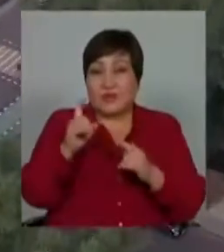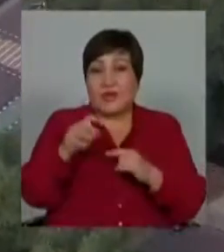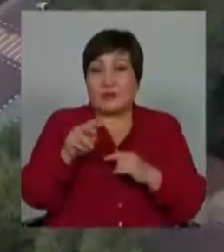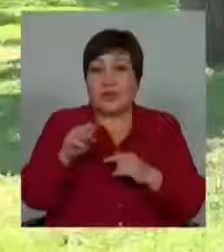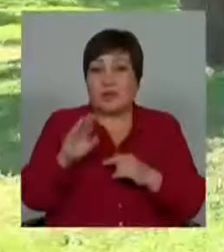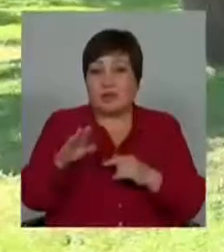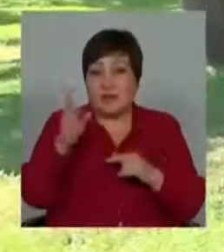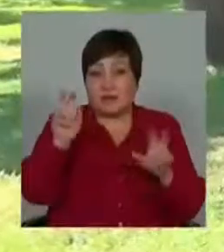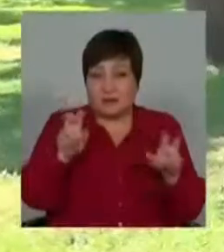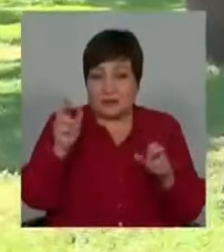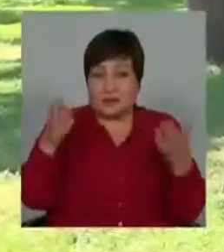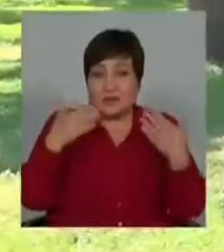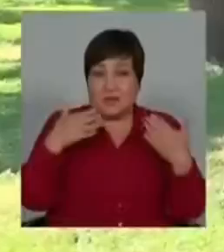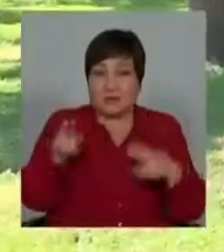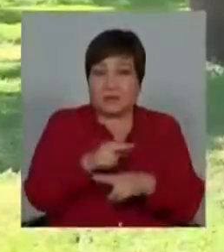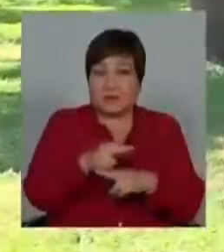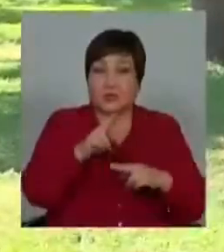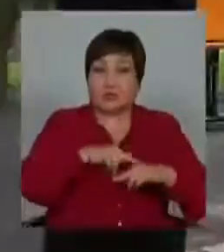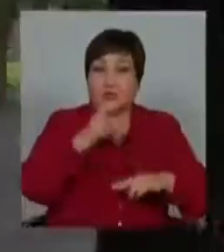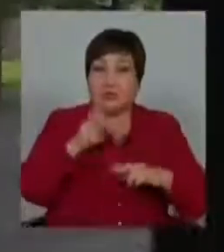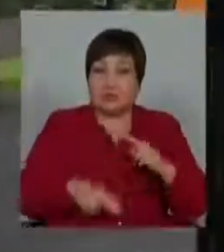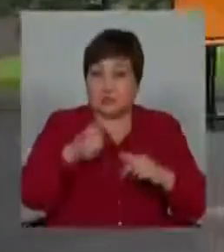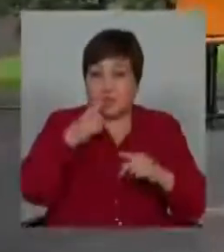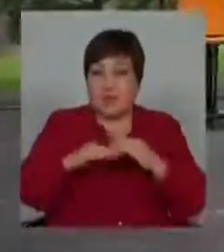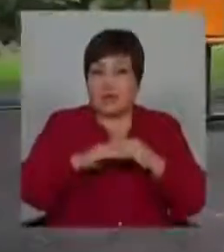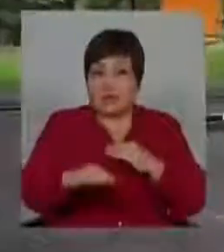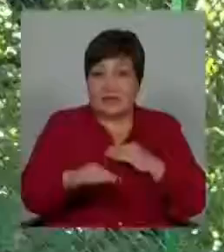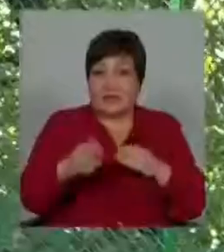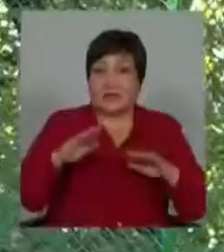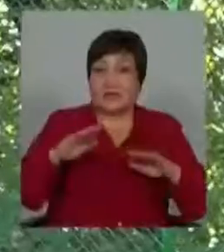саябақты жөндеу жұмыстары аяқталып қалған. Мұнда асфальт жабындылары толық